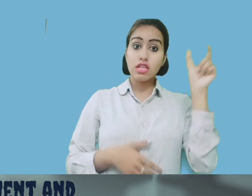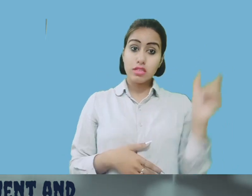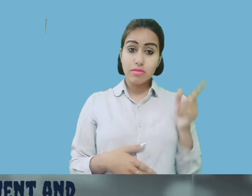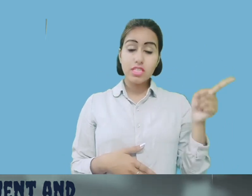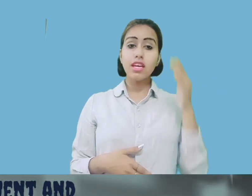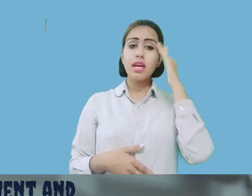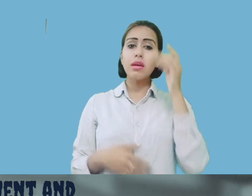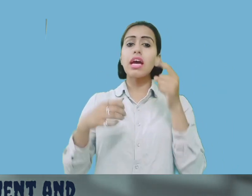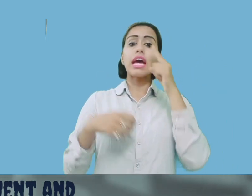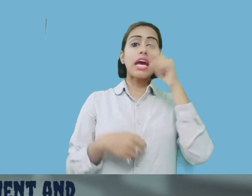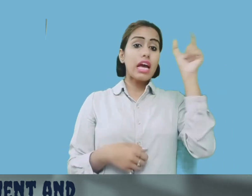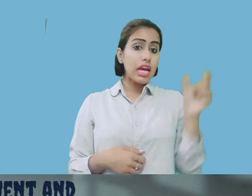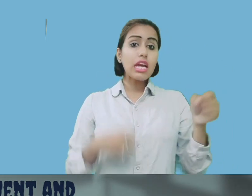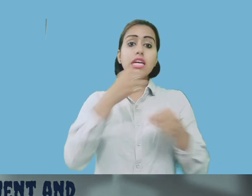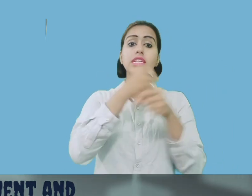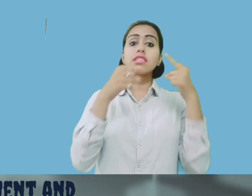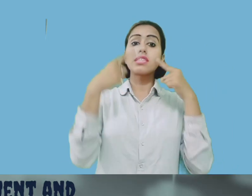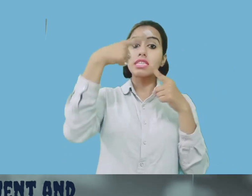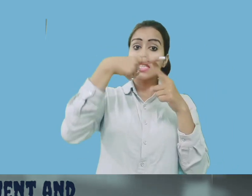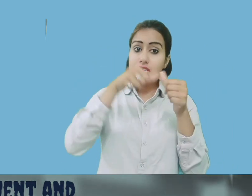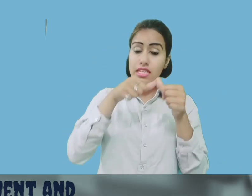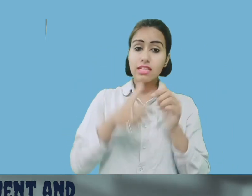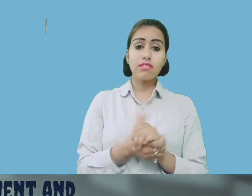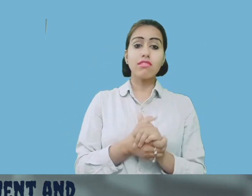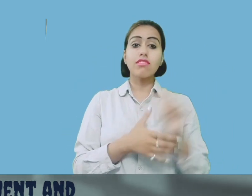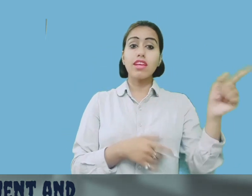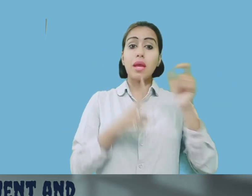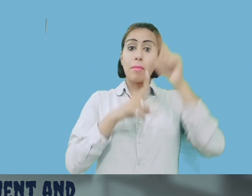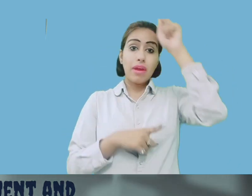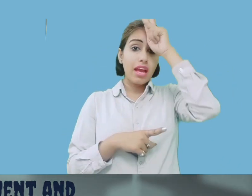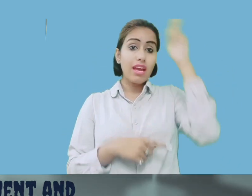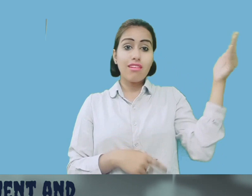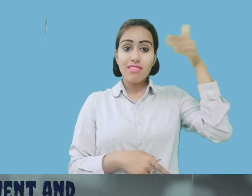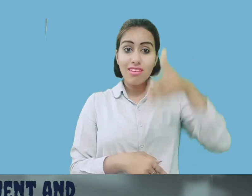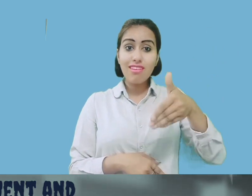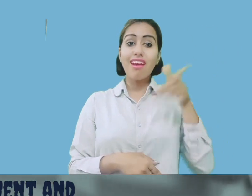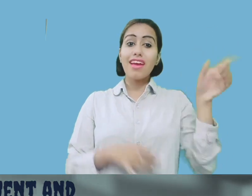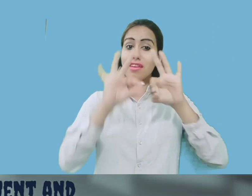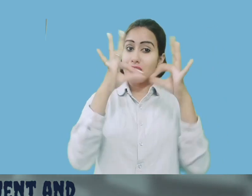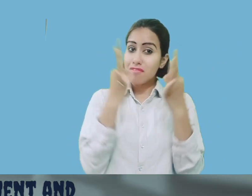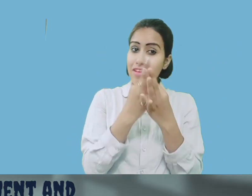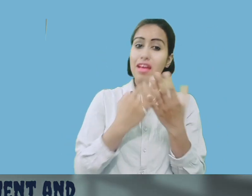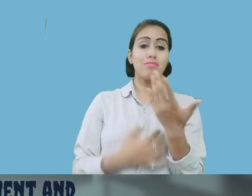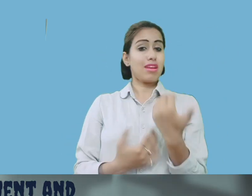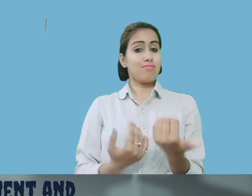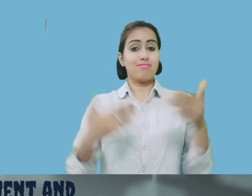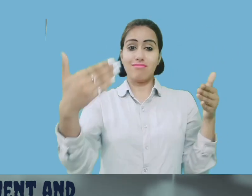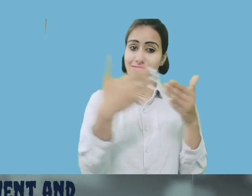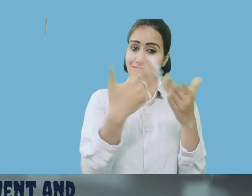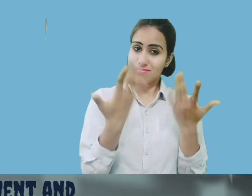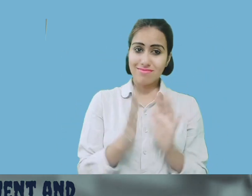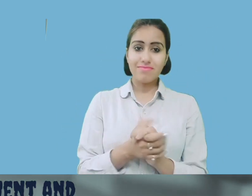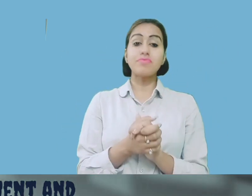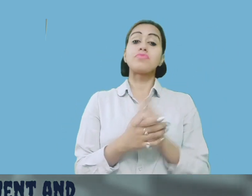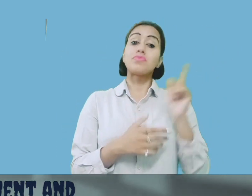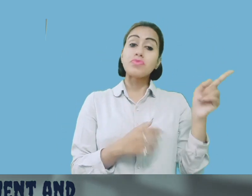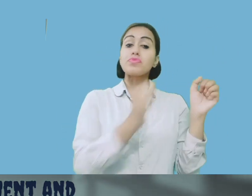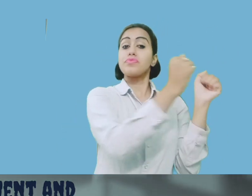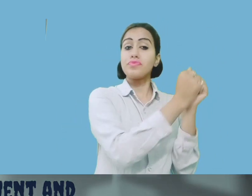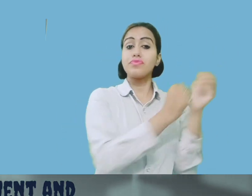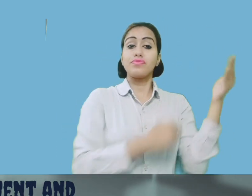है। और रिसेंटली मैंने अभी जो हमारे एजुकेशन मिनिस्टर हैं रमेश पोखरियाल जी, उनके लिए मिनिस्ट्री